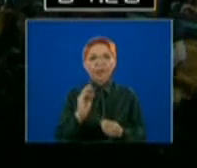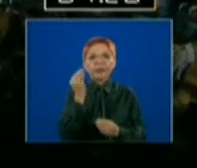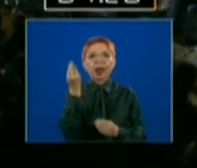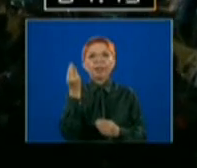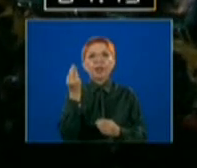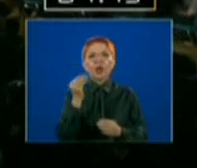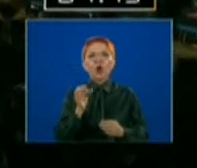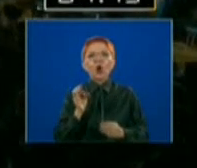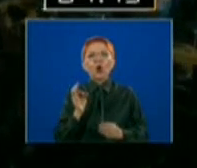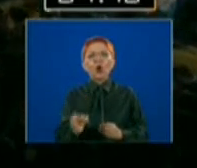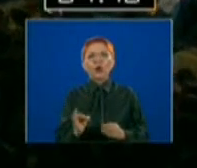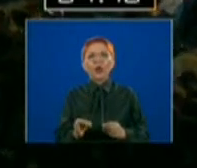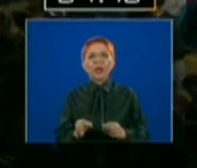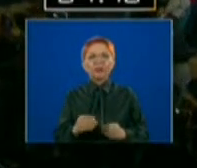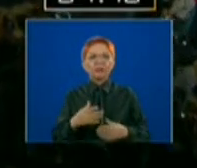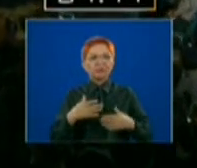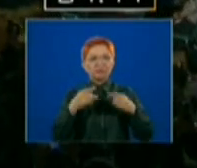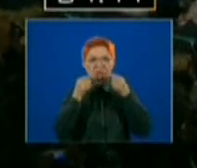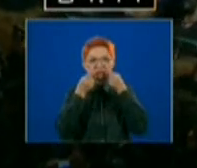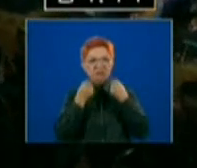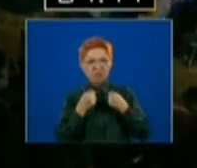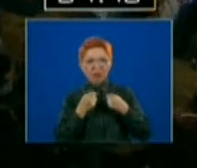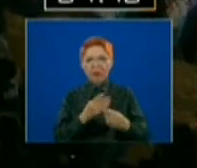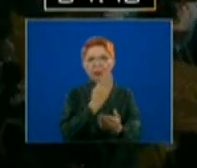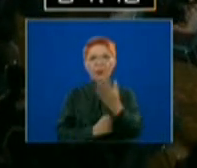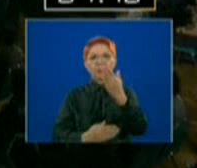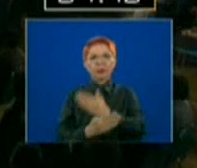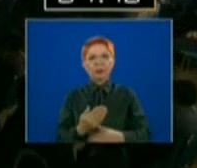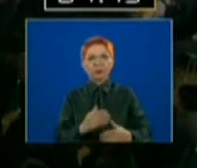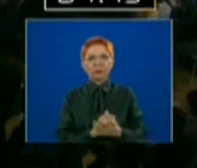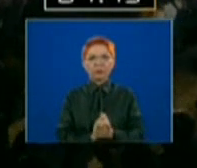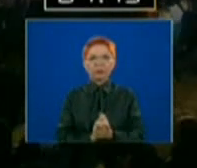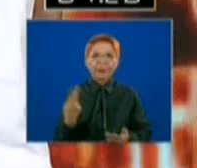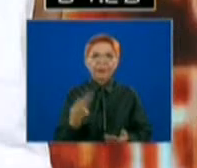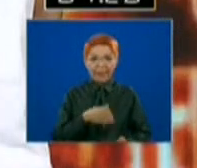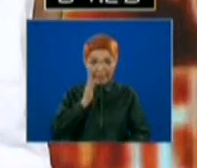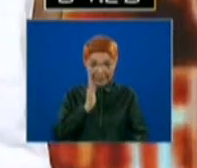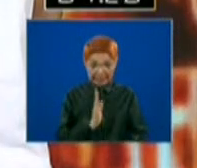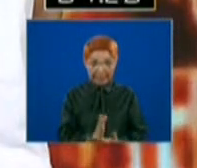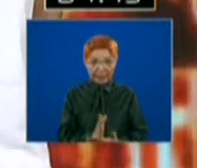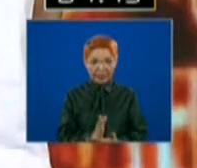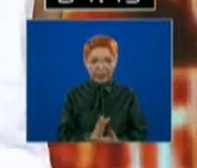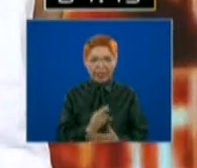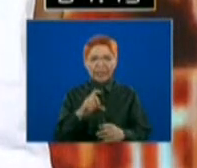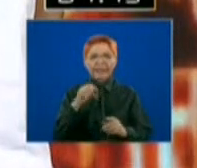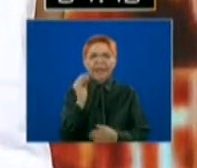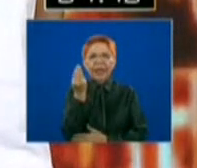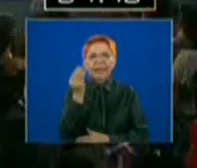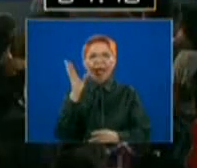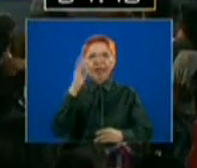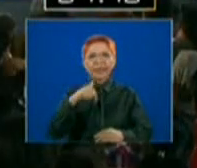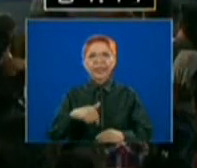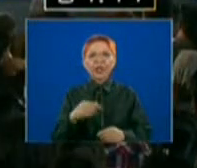diharapkan bisa menutupi kekurangan itu. Anies Sandi itu masih bisa menutupi kekurangan itu karena Anies adalah orang yang walaupun tidak